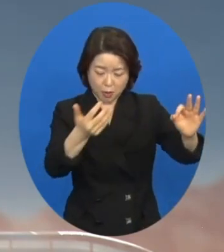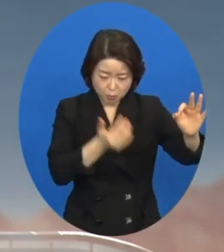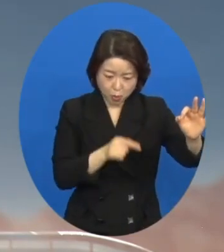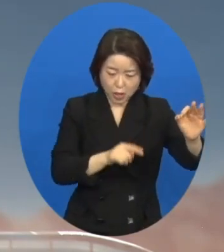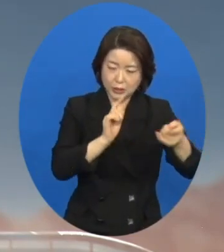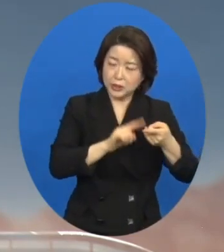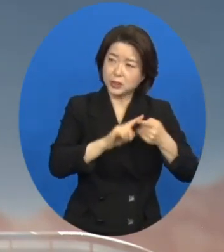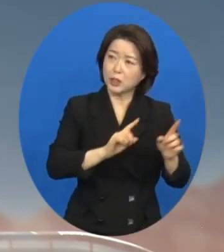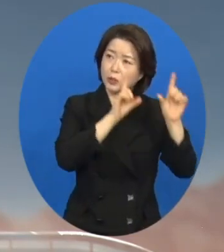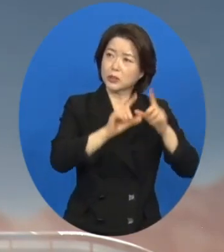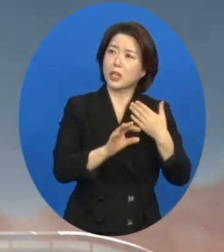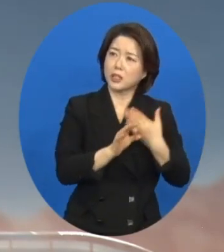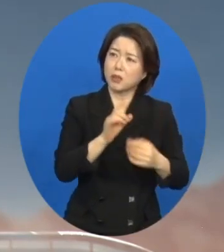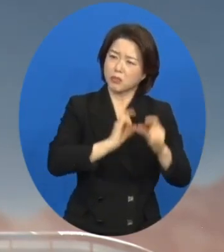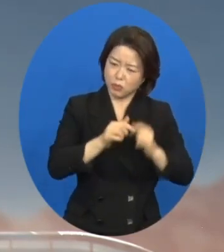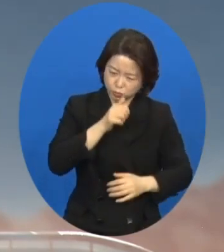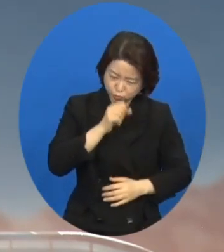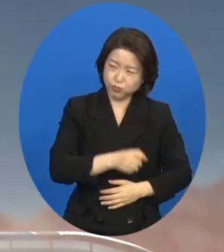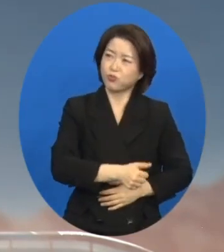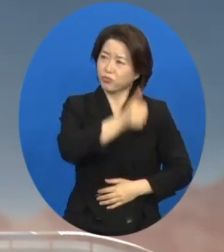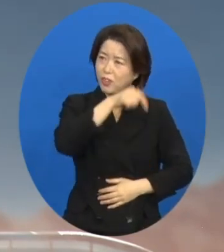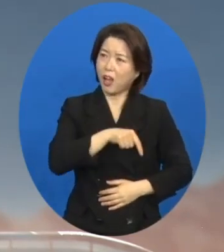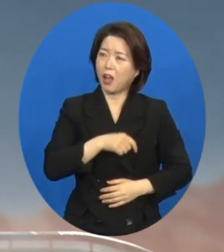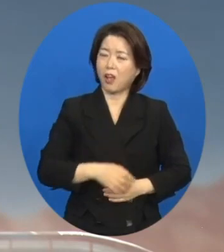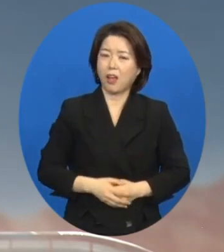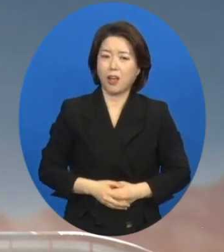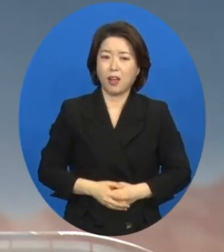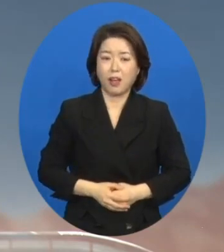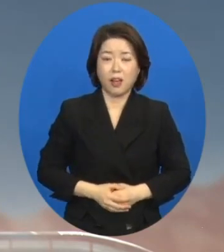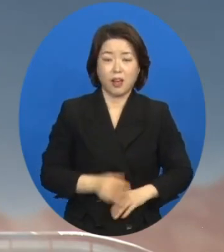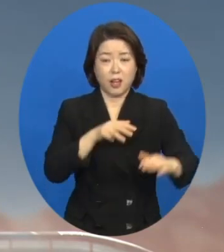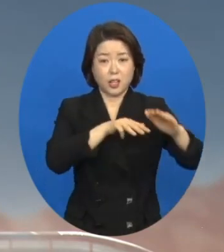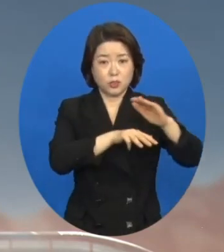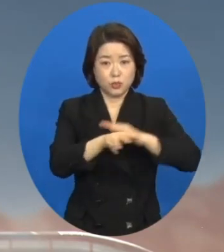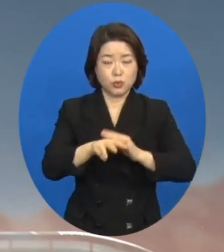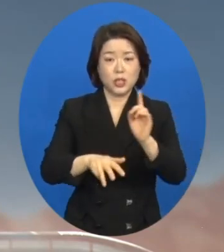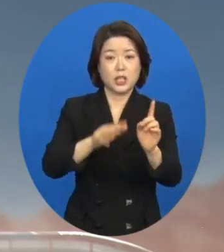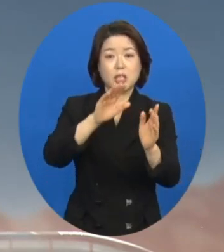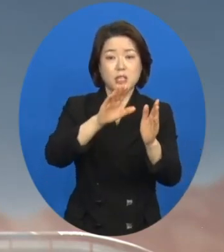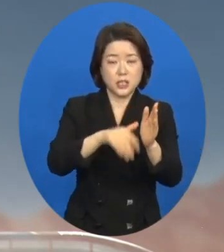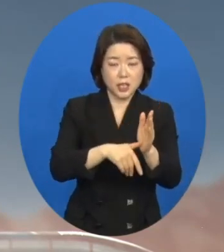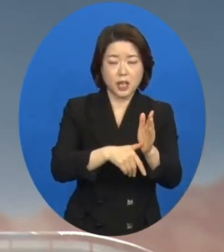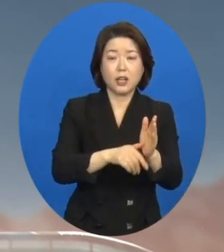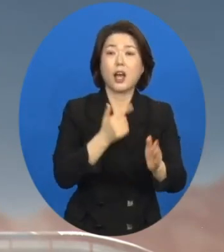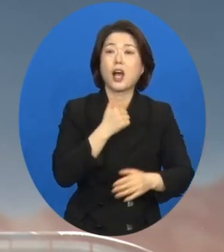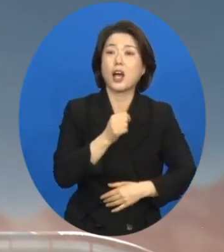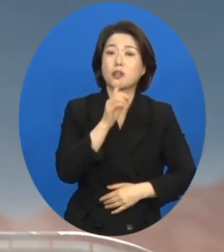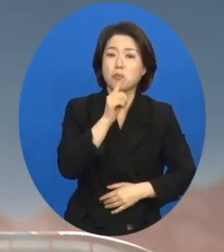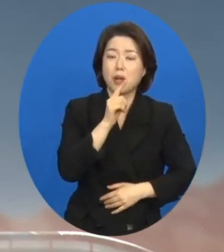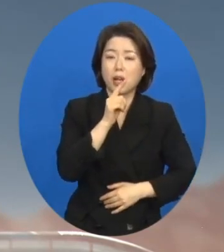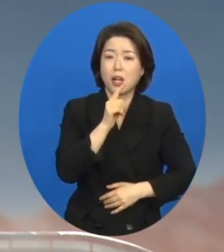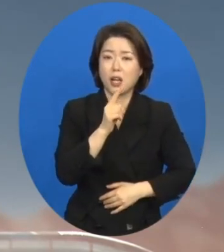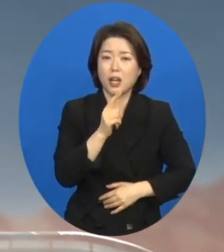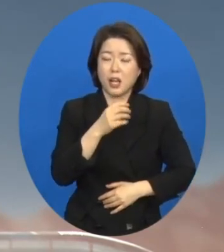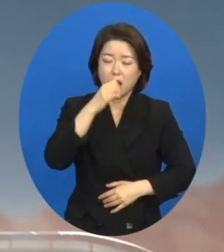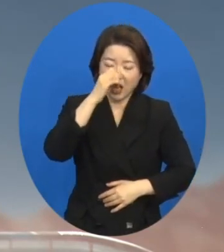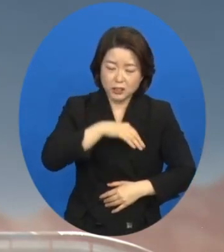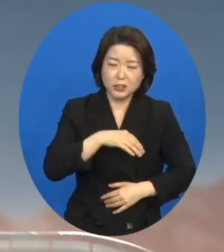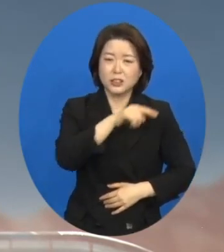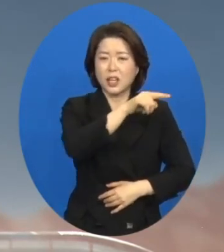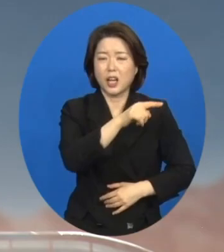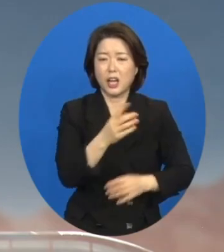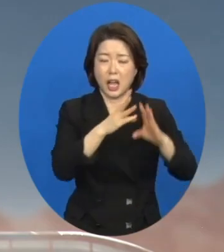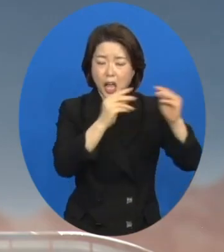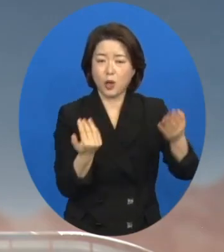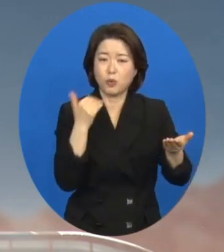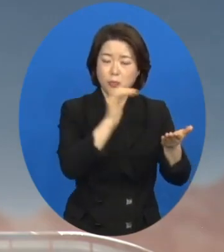살았더라면 좋을 뻔하였습니다. 출애굽 1세대가 하던 말, 우리가 차라리 애굽으로 돌아갔더라면, 차라리 우리 광야에서